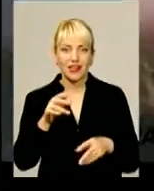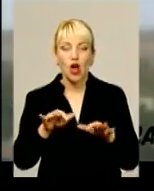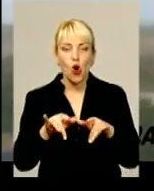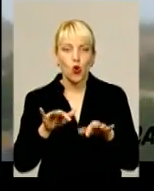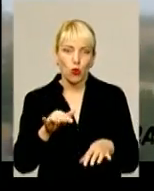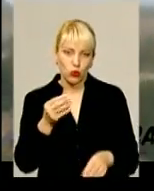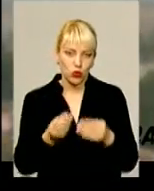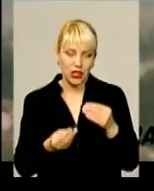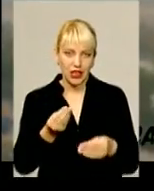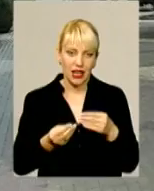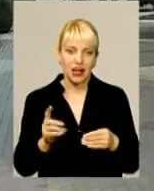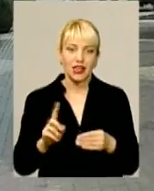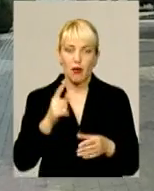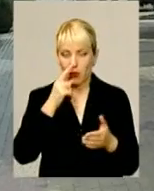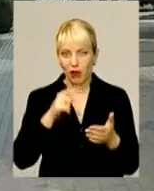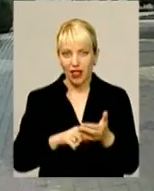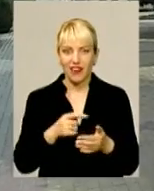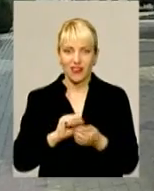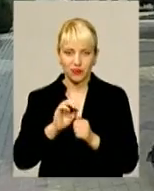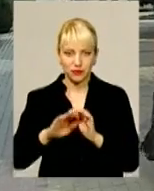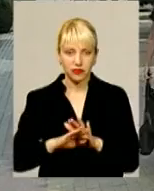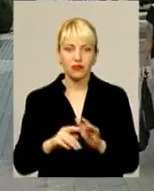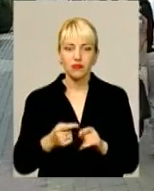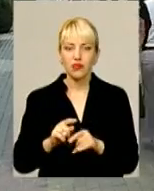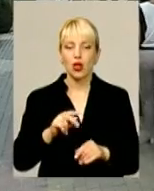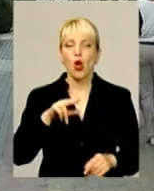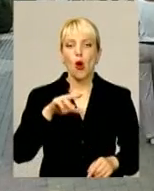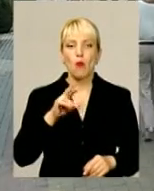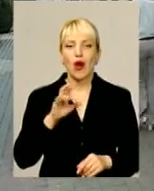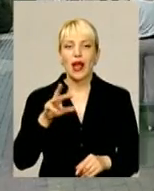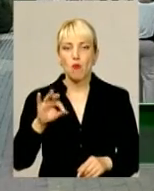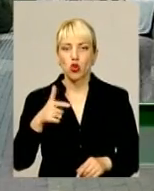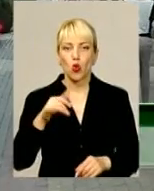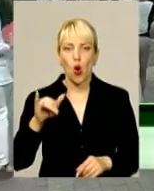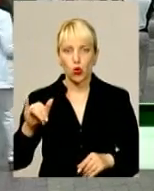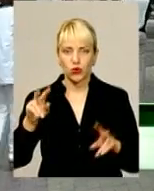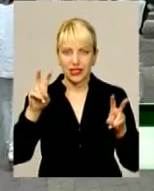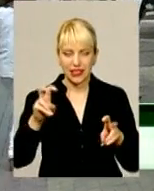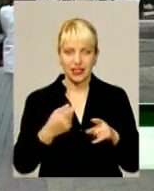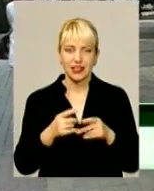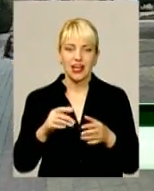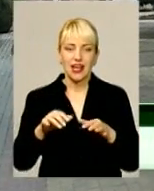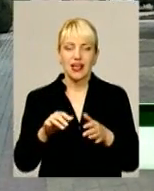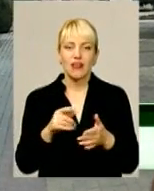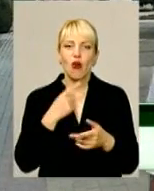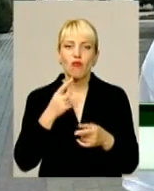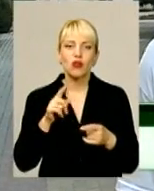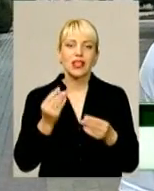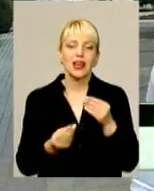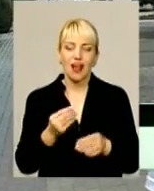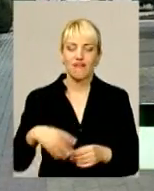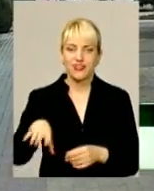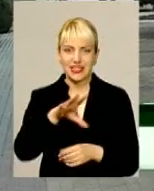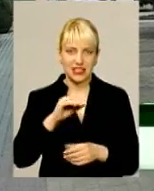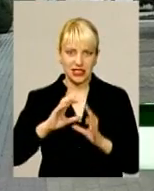дісталась і до республіки. Ми відреагували на цю гру «Покемон Гоу», яка захопила світ, всі в неї грають, всі про неї говорять. І ми